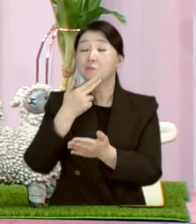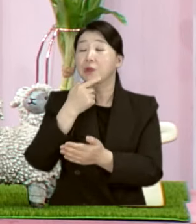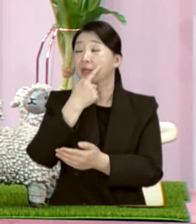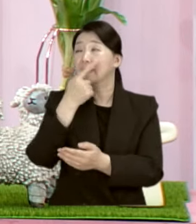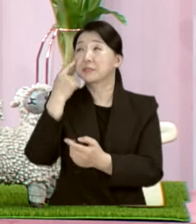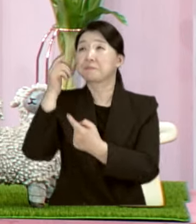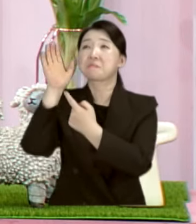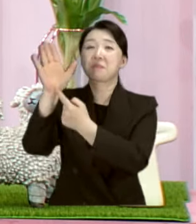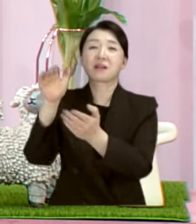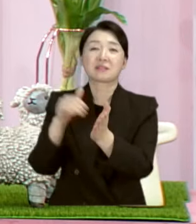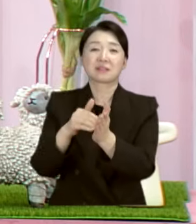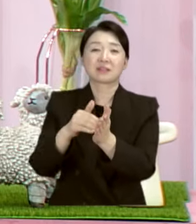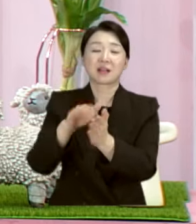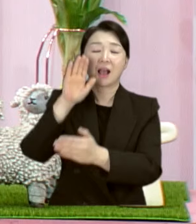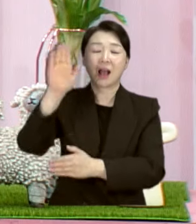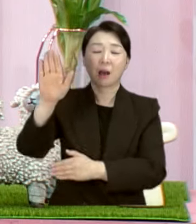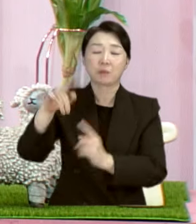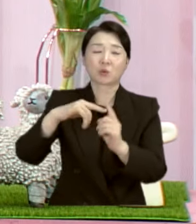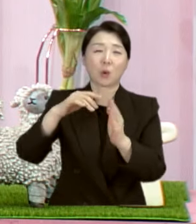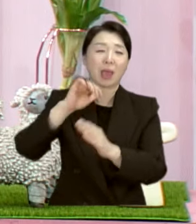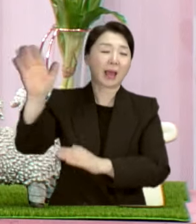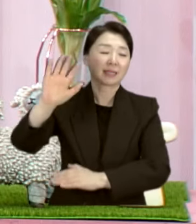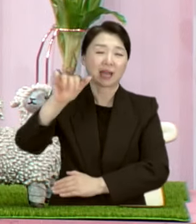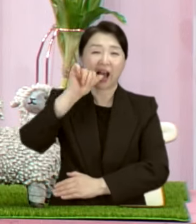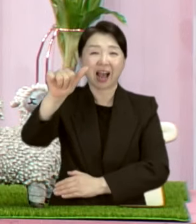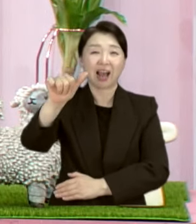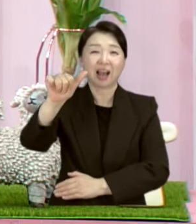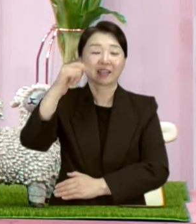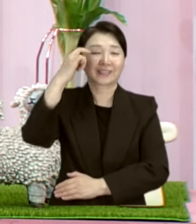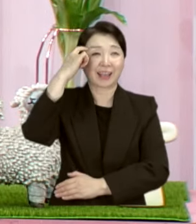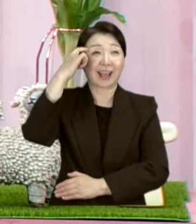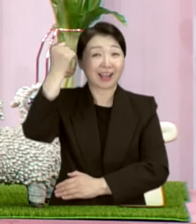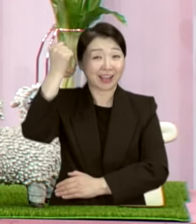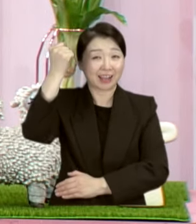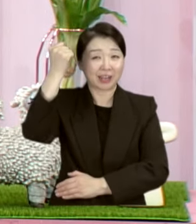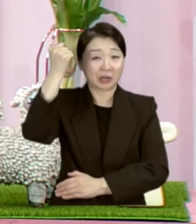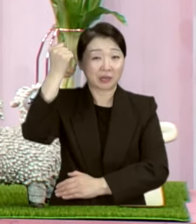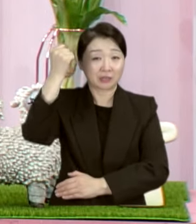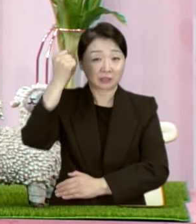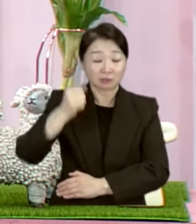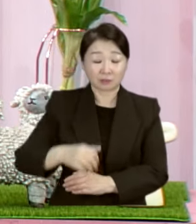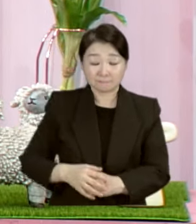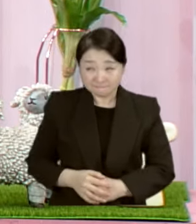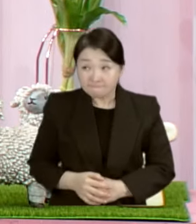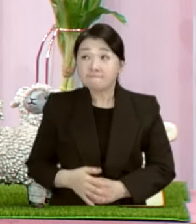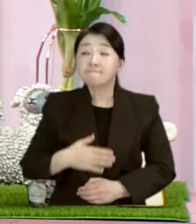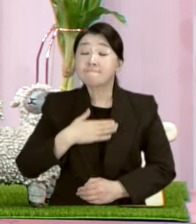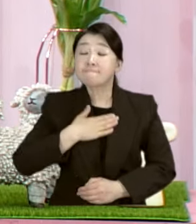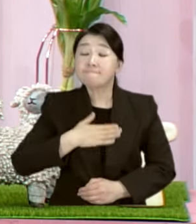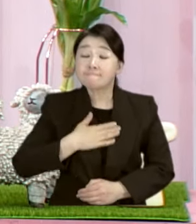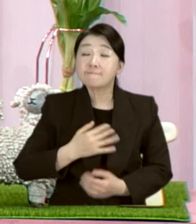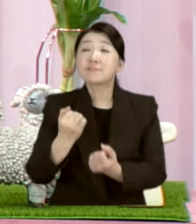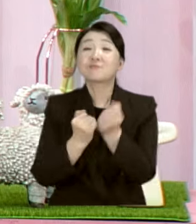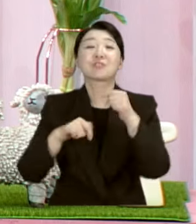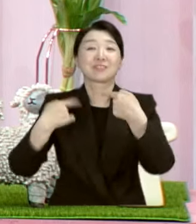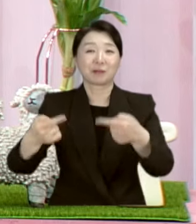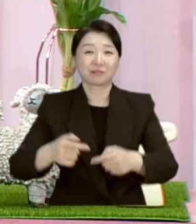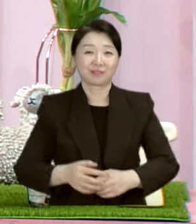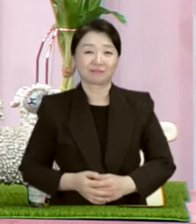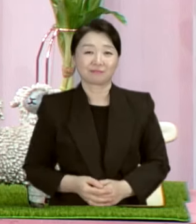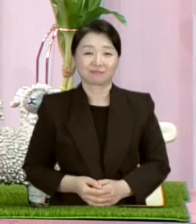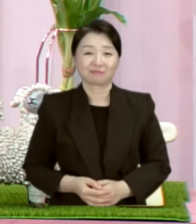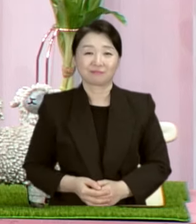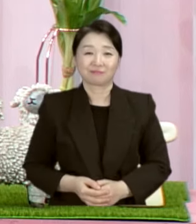걸 증명하고 다시는 교회 가면 안 되겠다 나는 이 못된 생각을 가지고 그 눈을 이렇게 불아리면서 수련회를